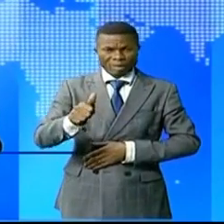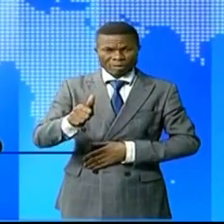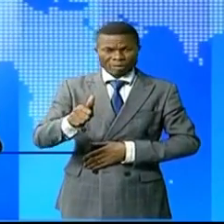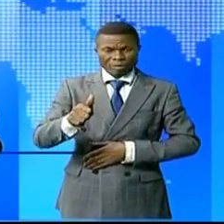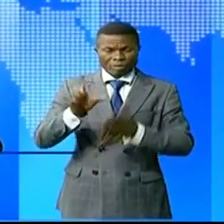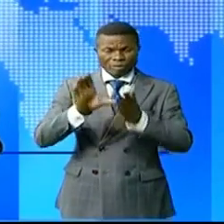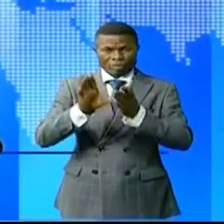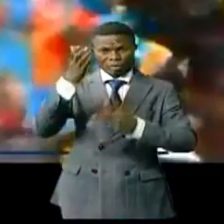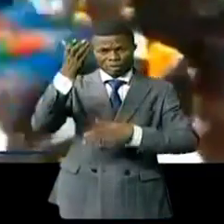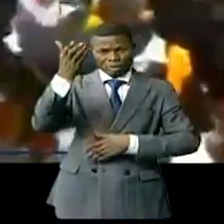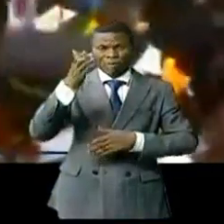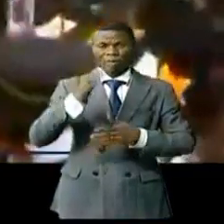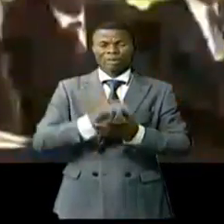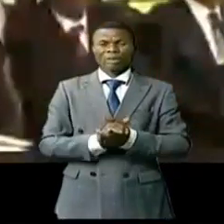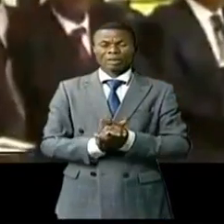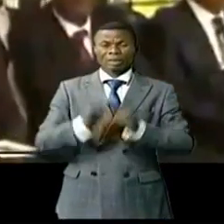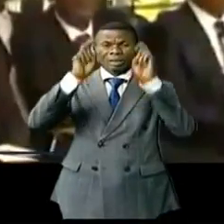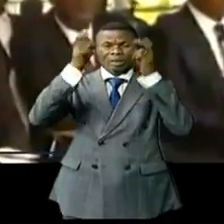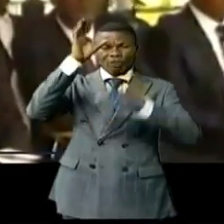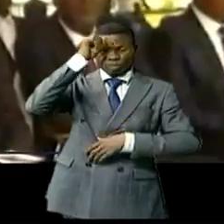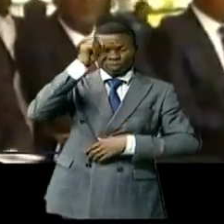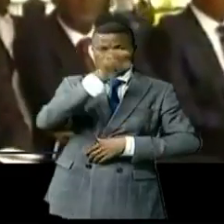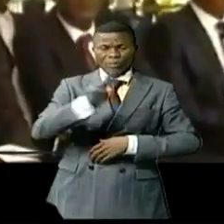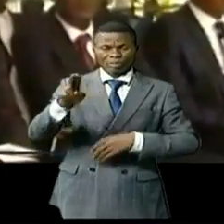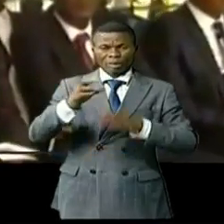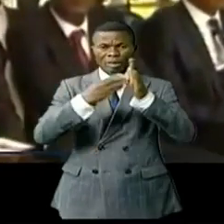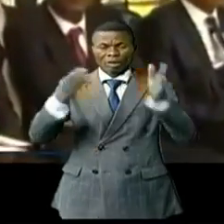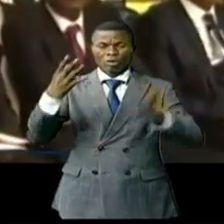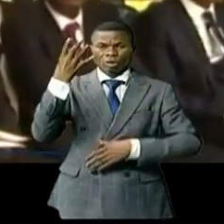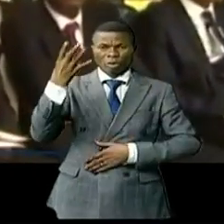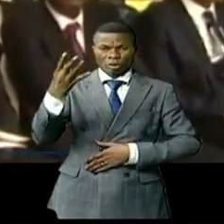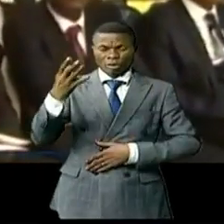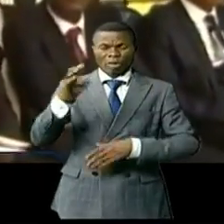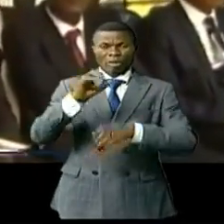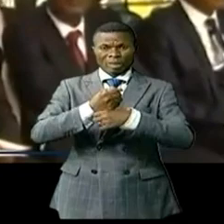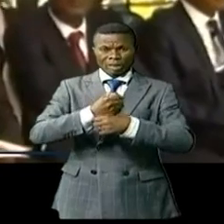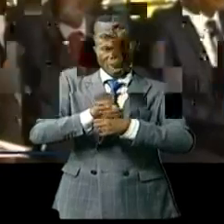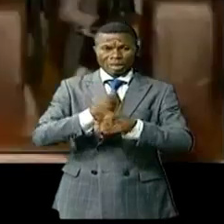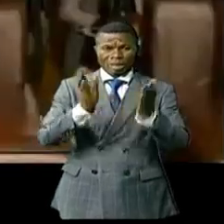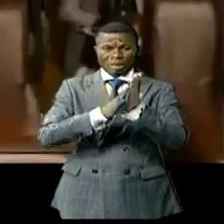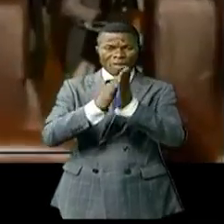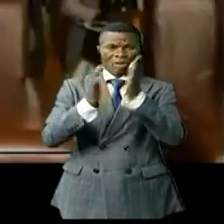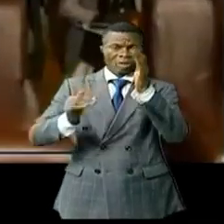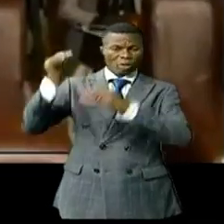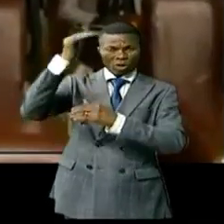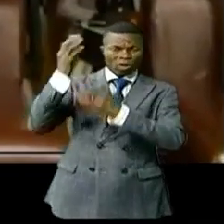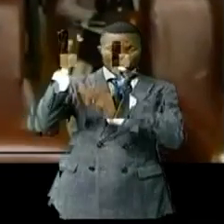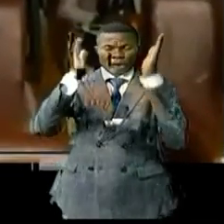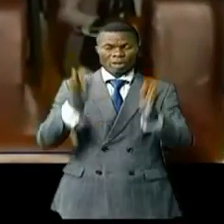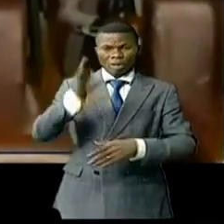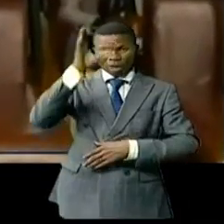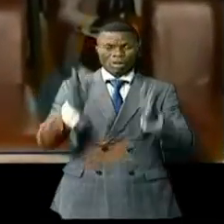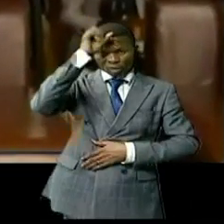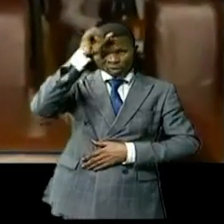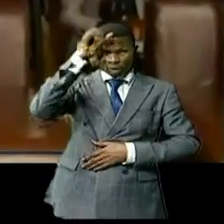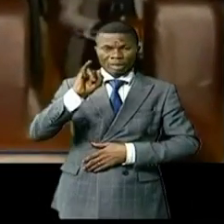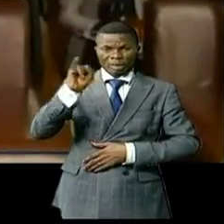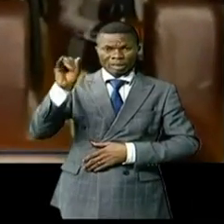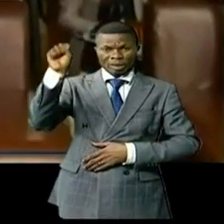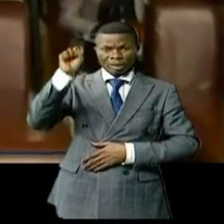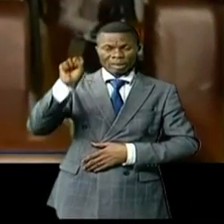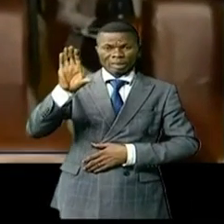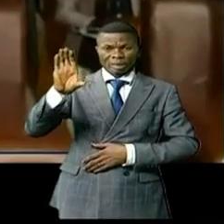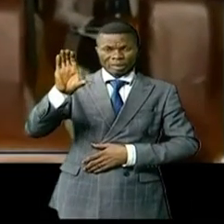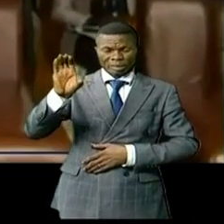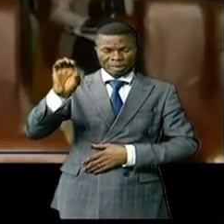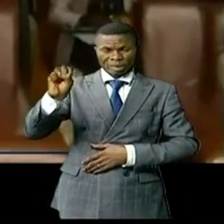2020-2021. Regardez. Depuis 1994 et agréé, l'Institut supérieur de commerce de Bandundouille et Siansig a procédé ce